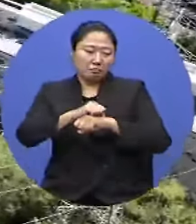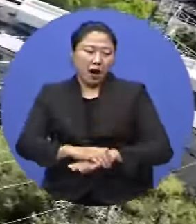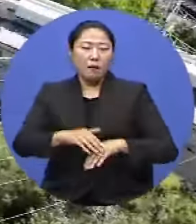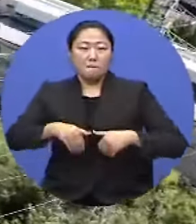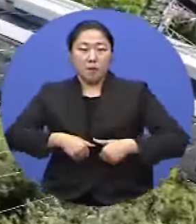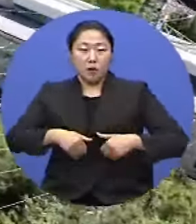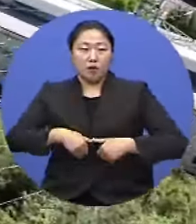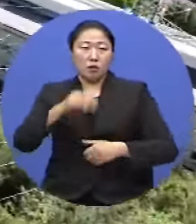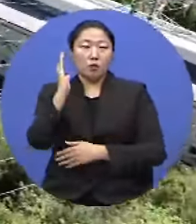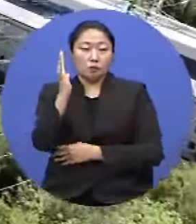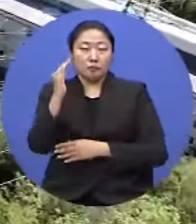주장했습니다